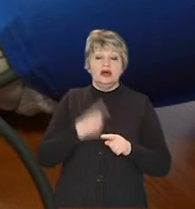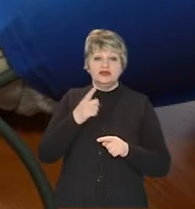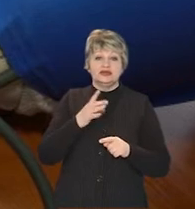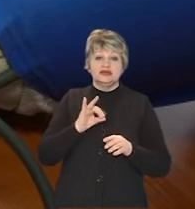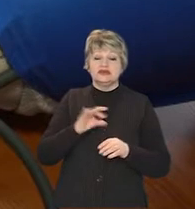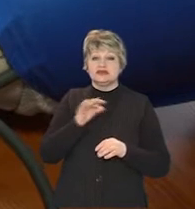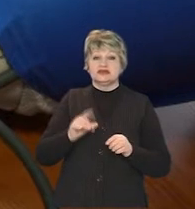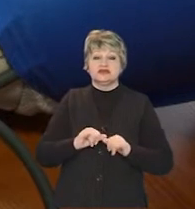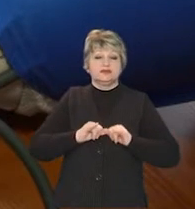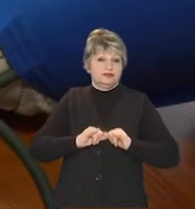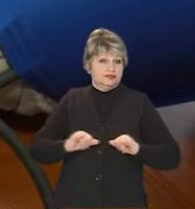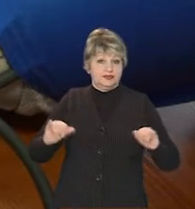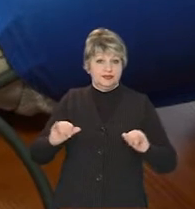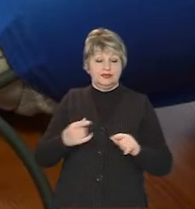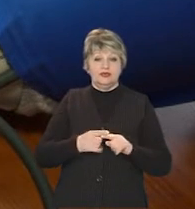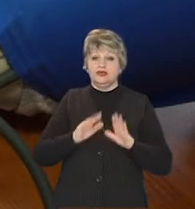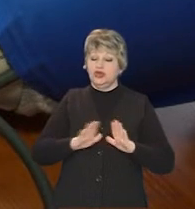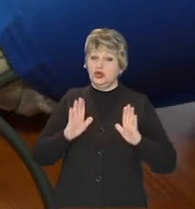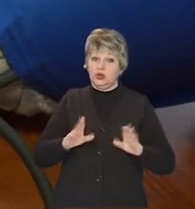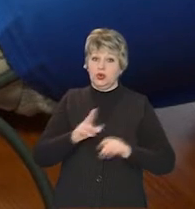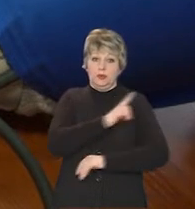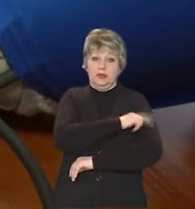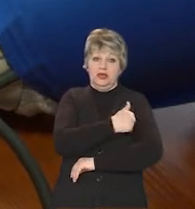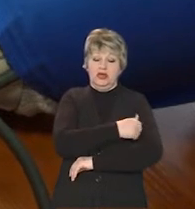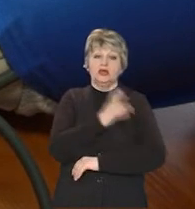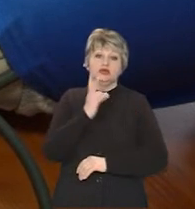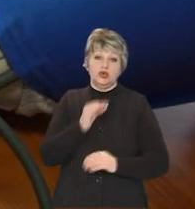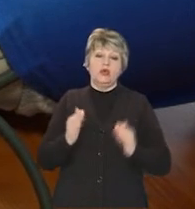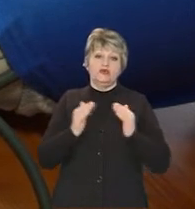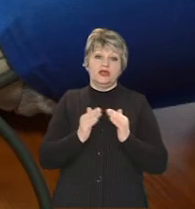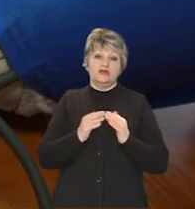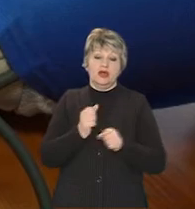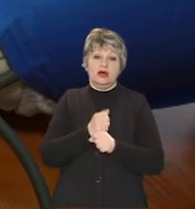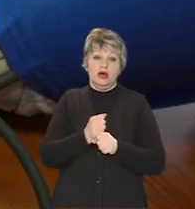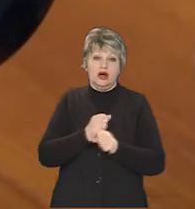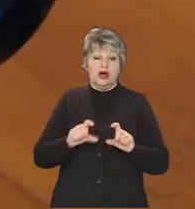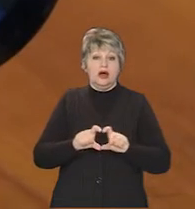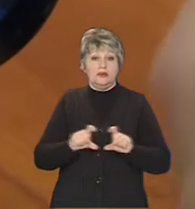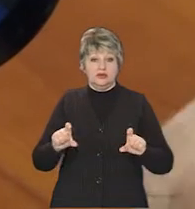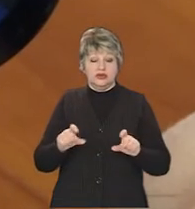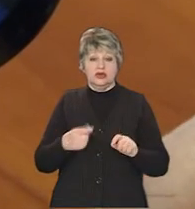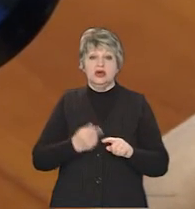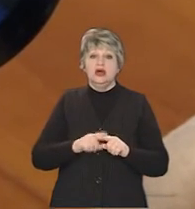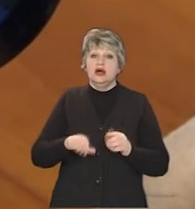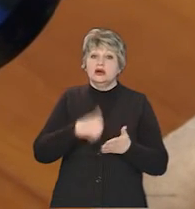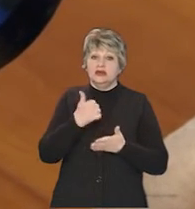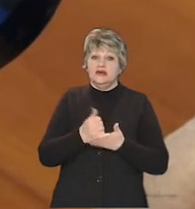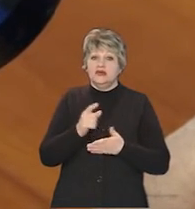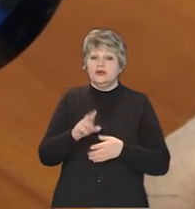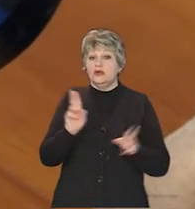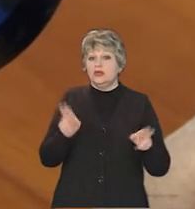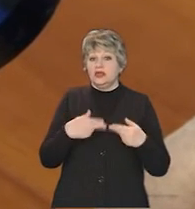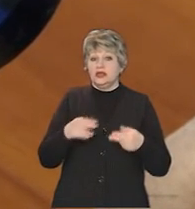із найпоширеніших видів тонометрів не лише в медичних закладах, а й в домашній аптечці. Перевагою приладу є те, що він